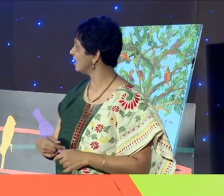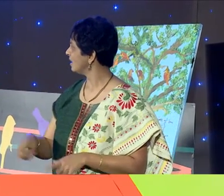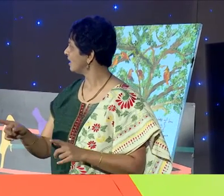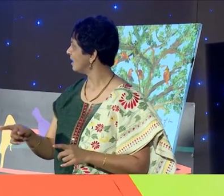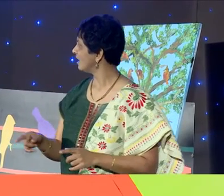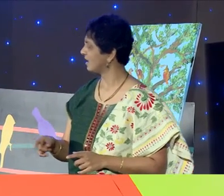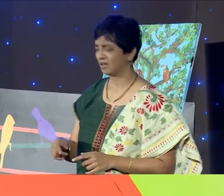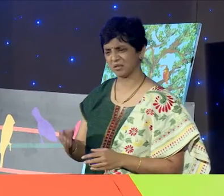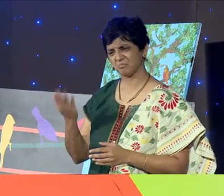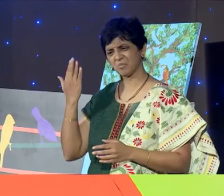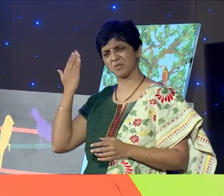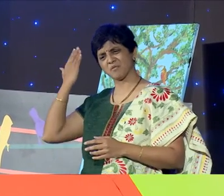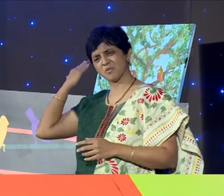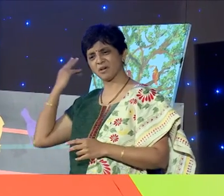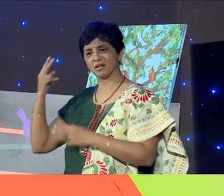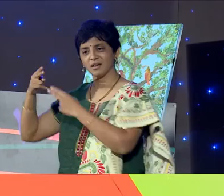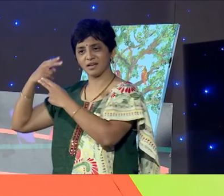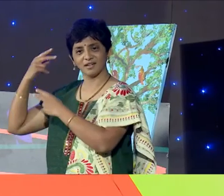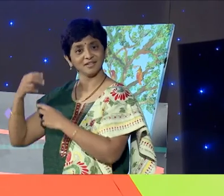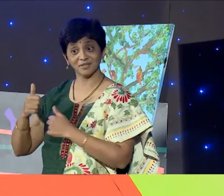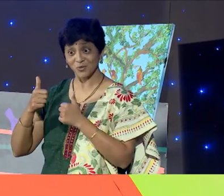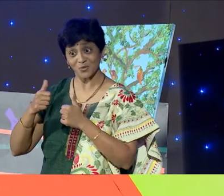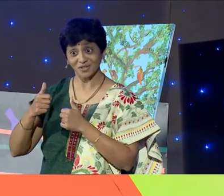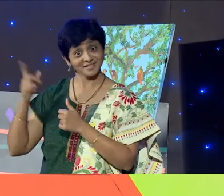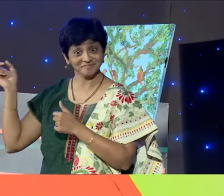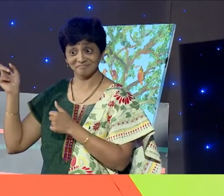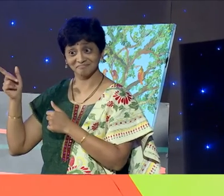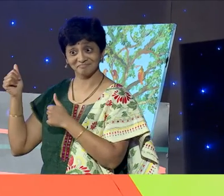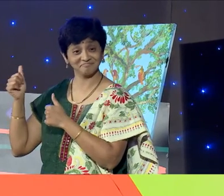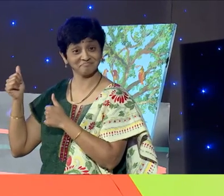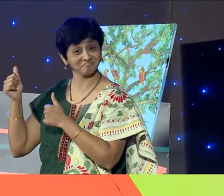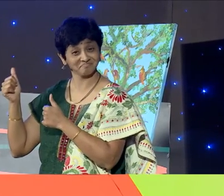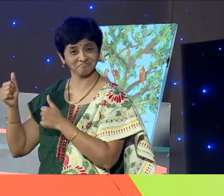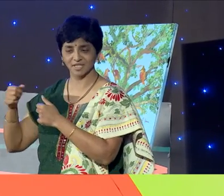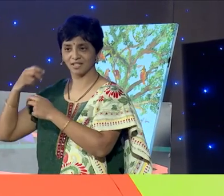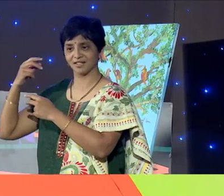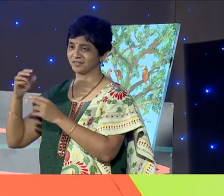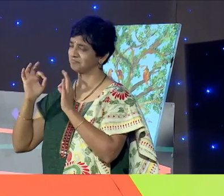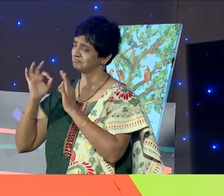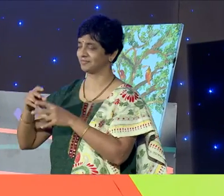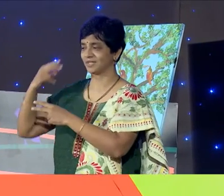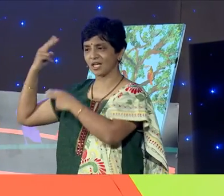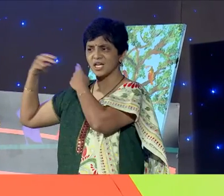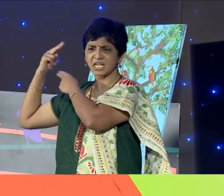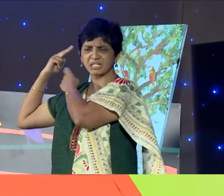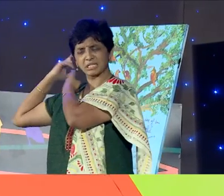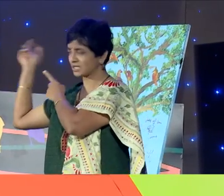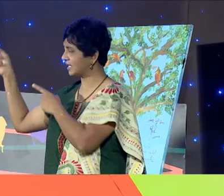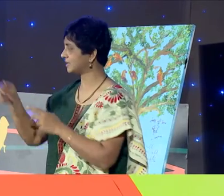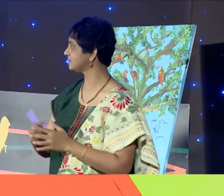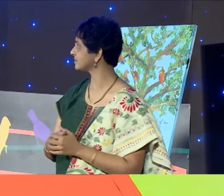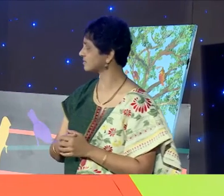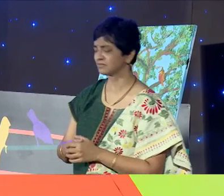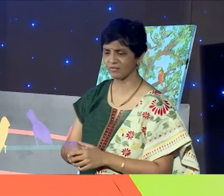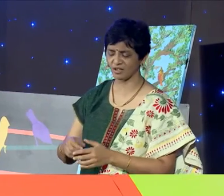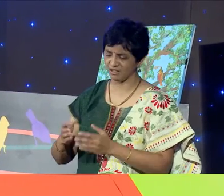टीनेजर वाला अपना बॉयफ्रेंड गर्लफ्रेंड वाला ब्रेकअप और दुखी हो गए, फेल हो गए, दुखी हो गए, मेडल्स नहीं आए, चौथा पांचवा नंबर आया, फेल